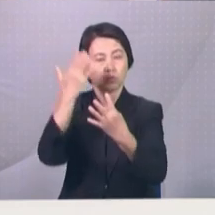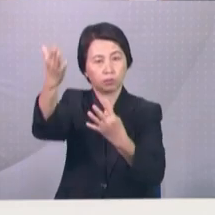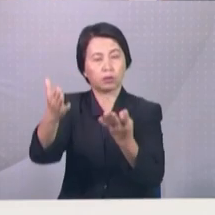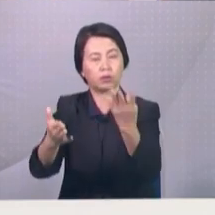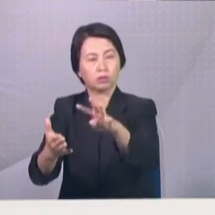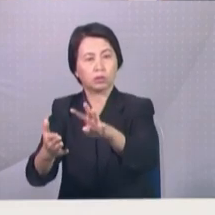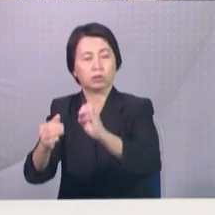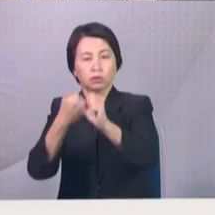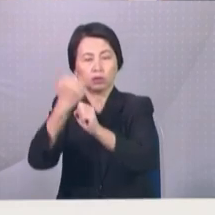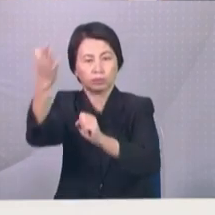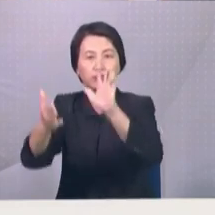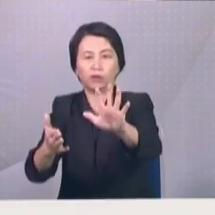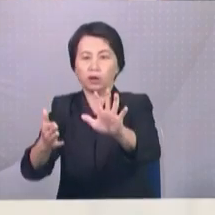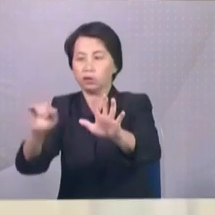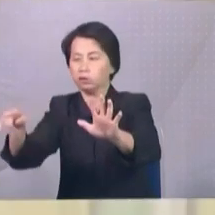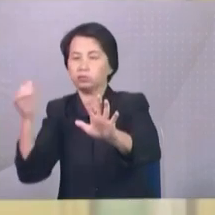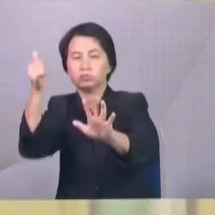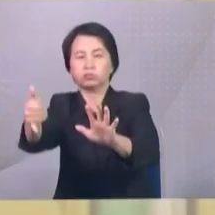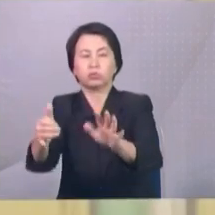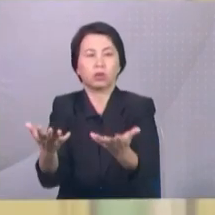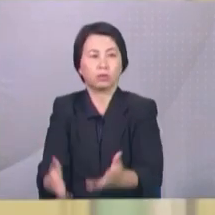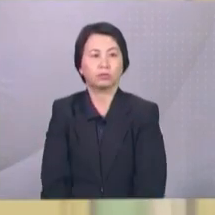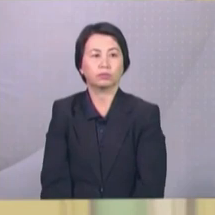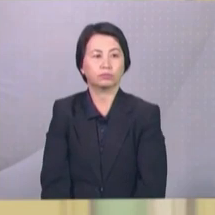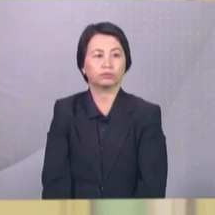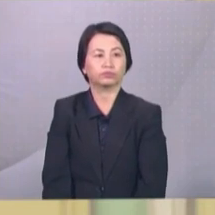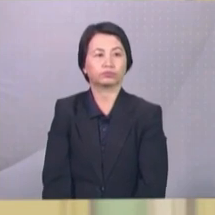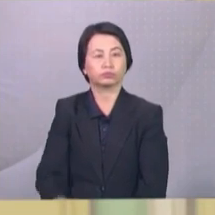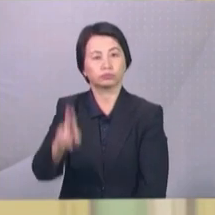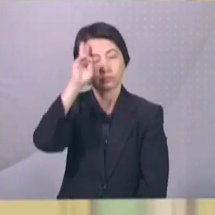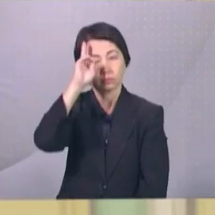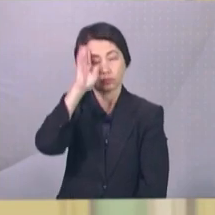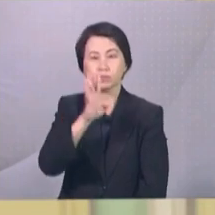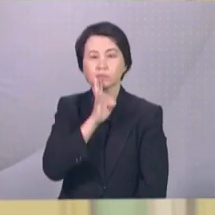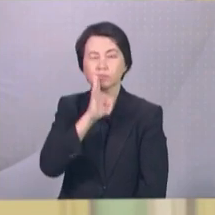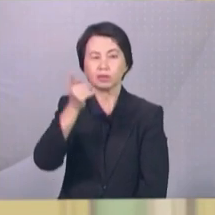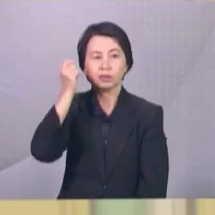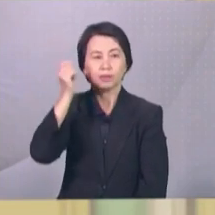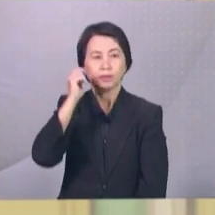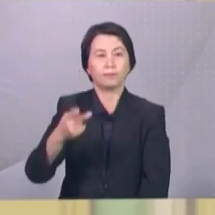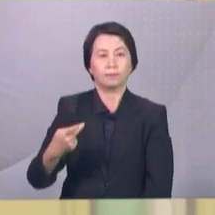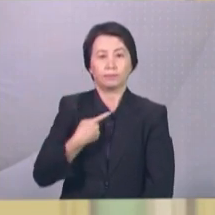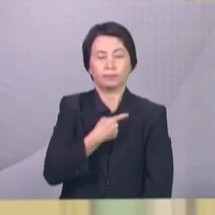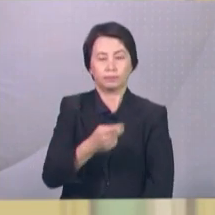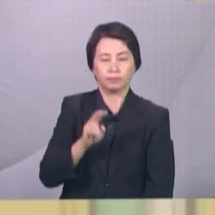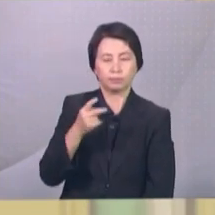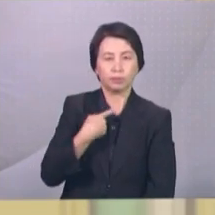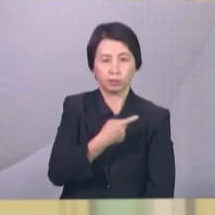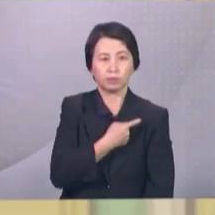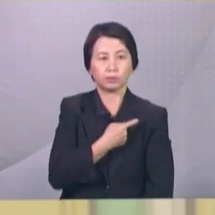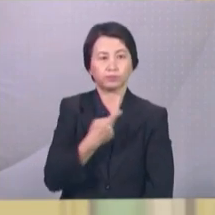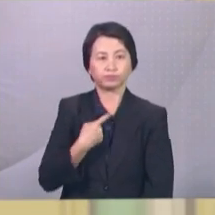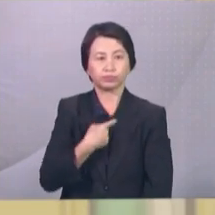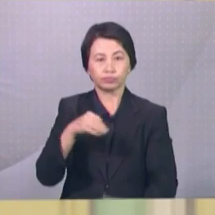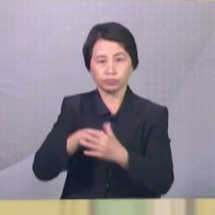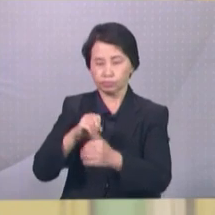Okey, terima kasih. Itu satu soalan yang baik, ya. Seperti mana saya kata tadi, kita meneliti, kita ni dalam